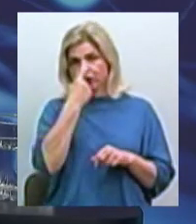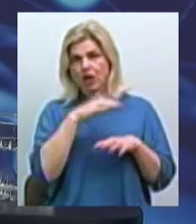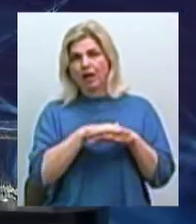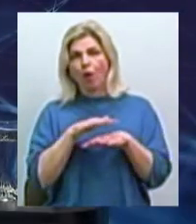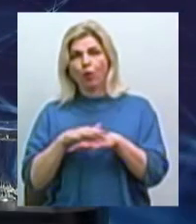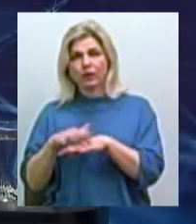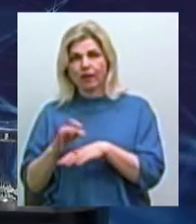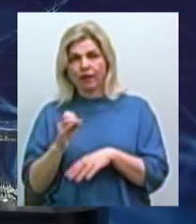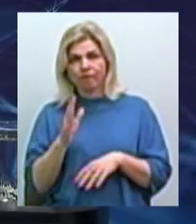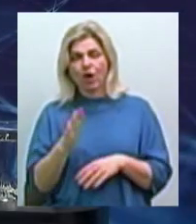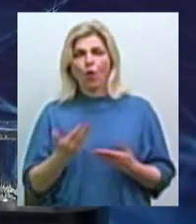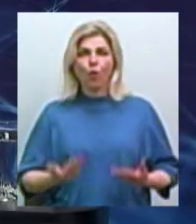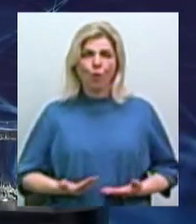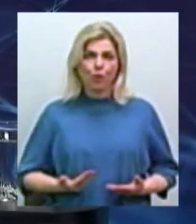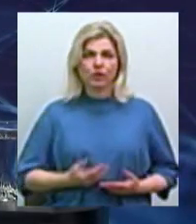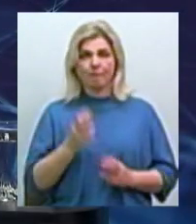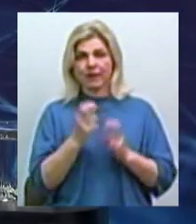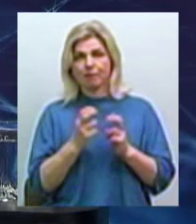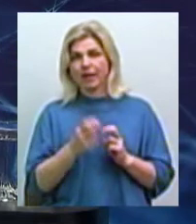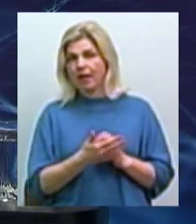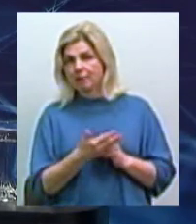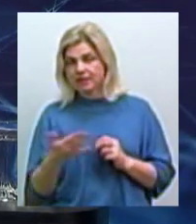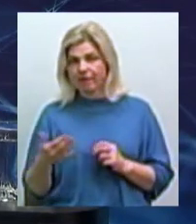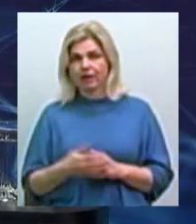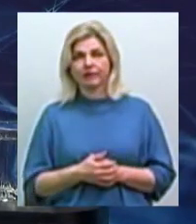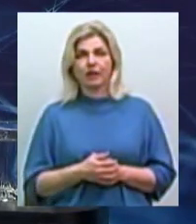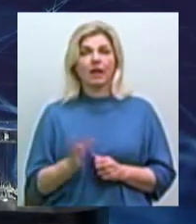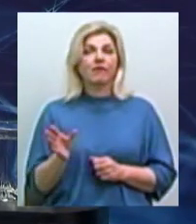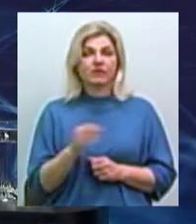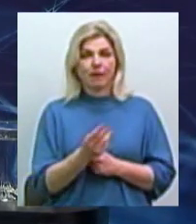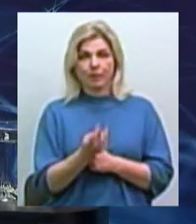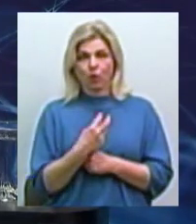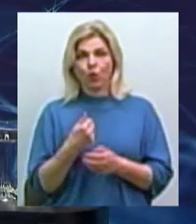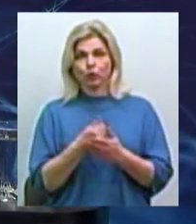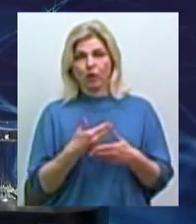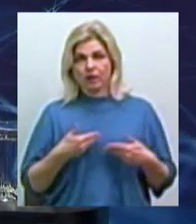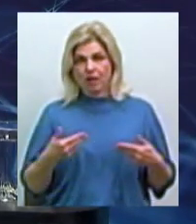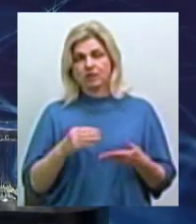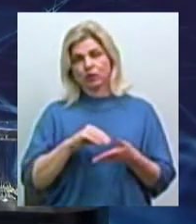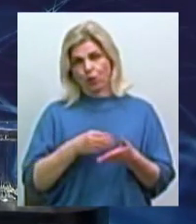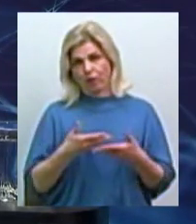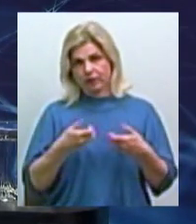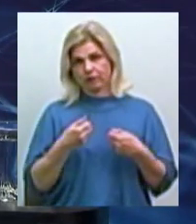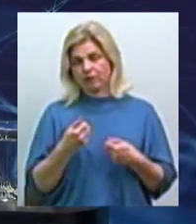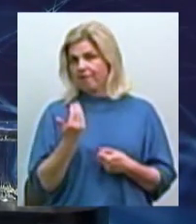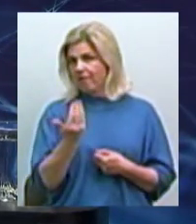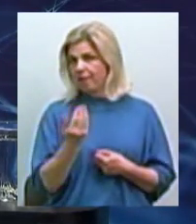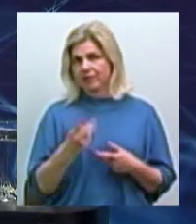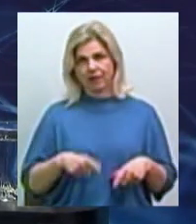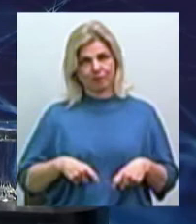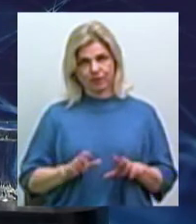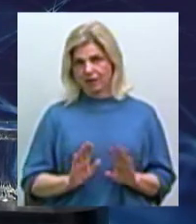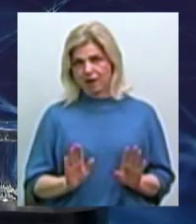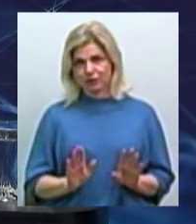всіх комунальних підприємствах, всі приходять до нас за цими довідками. Вам не позаздриш? Так.